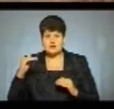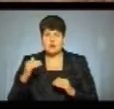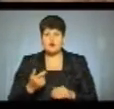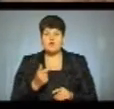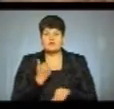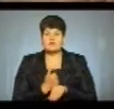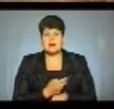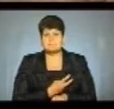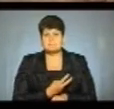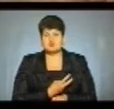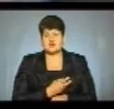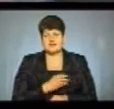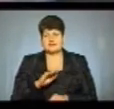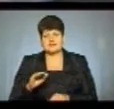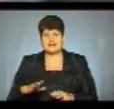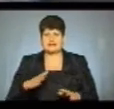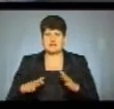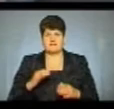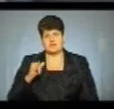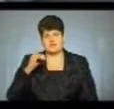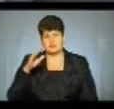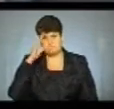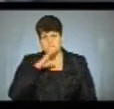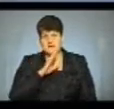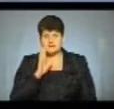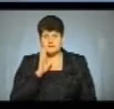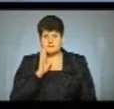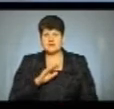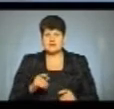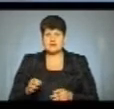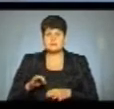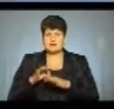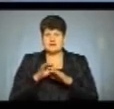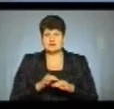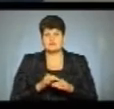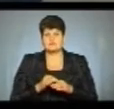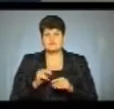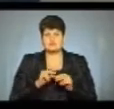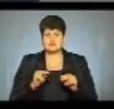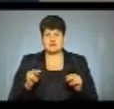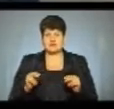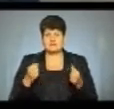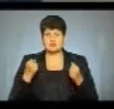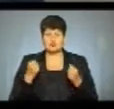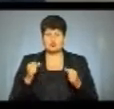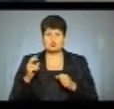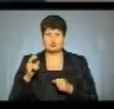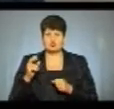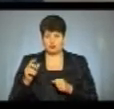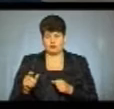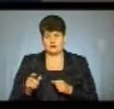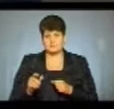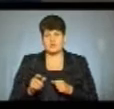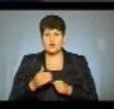бажання самої дитини, тренерів і батьків. Учнів на майстер-клас привезла вчителька фізкультури Олена Шульгіна. Я хочу показати дітям,